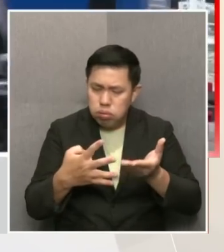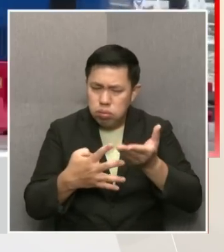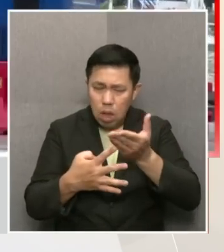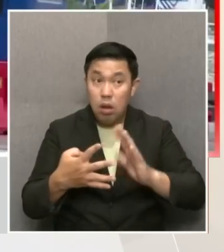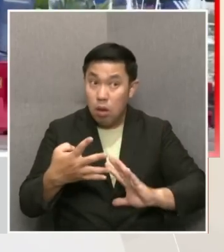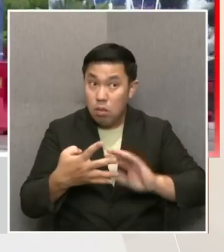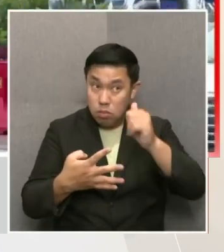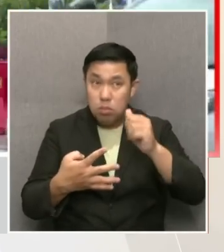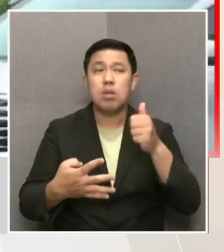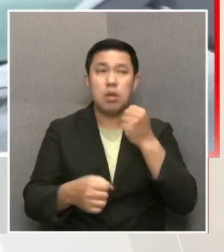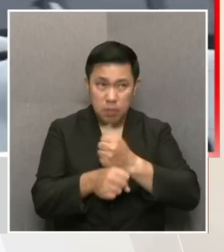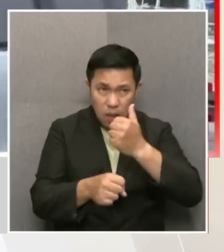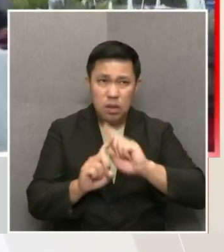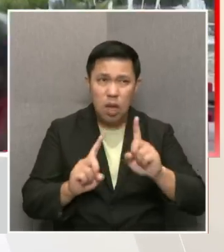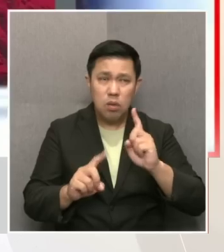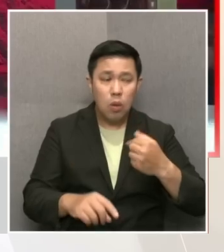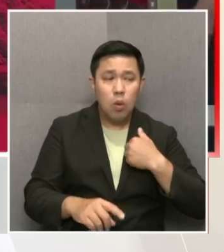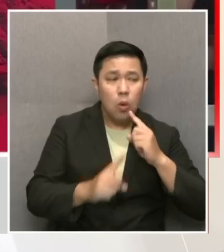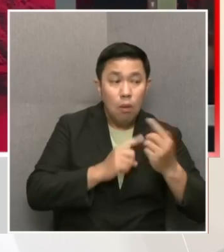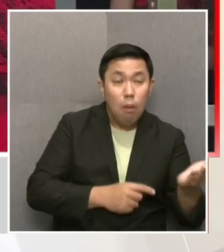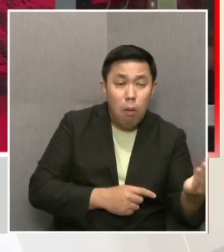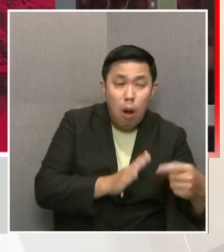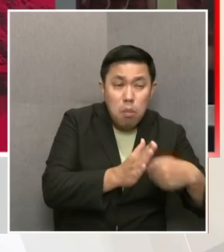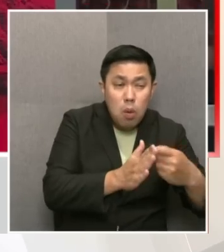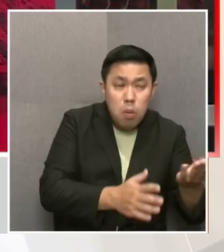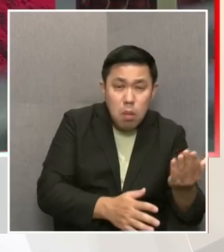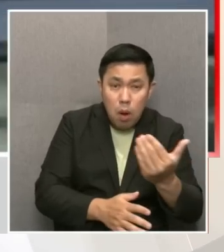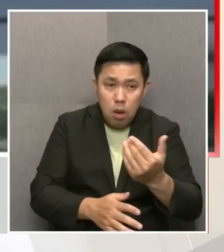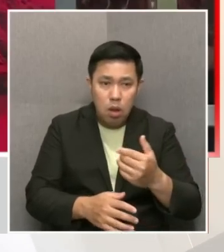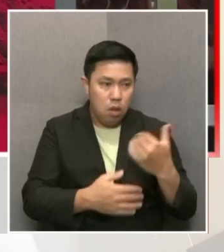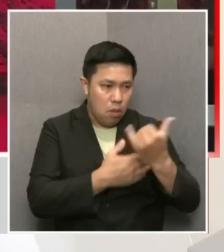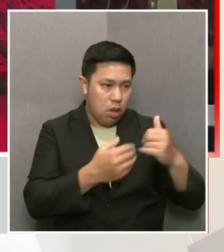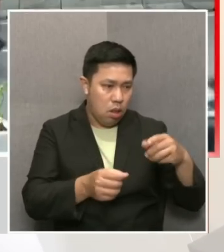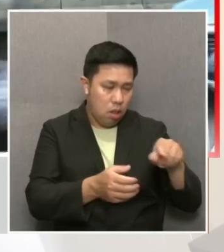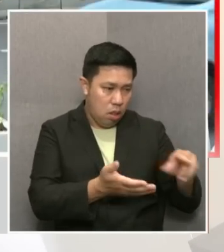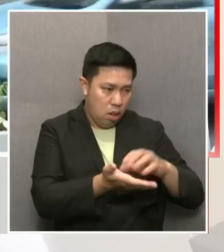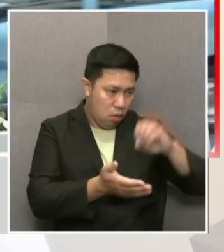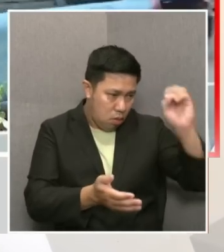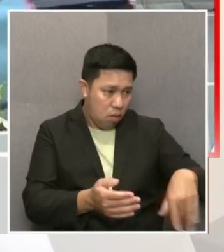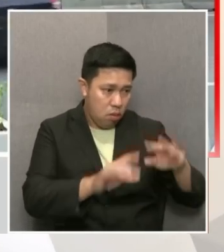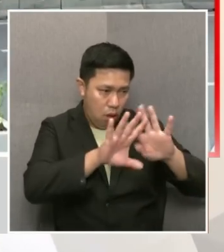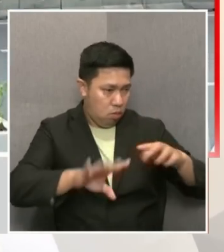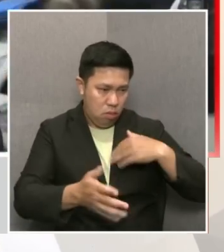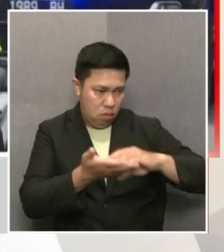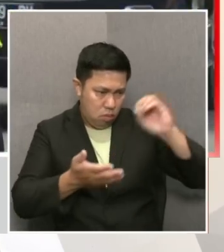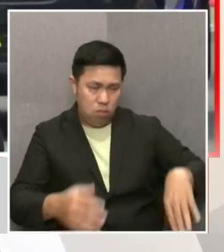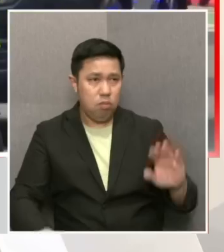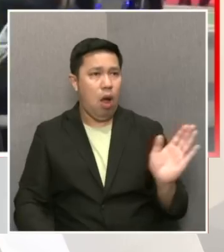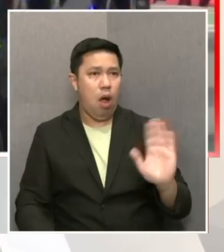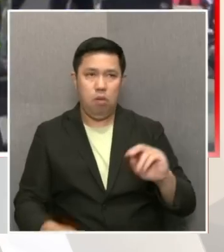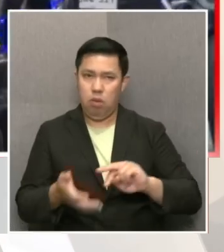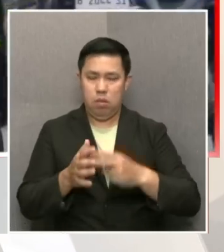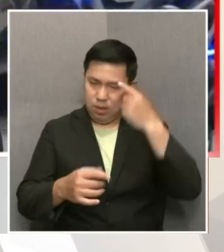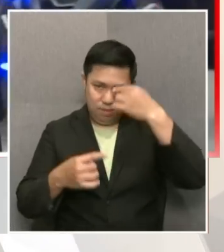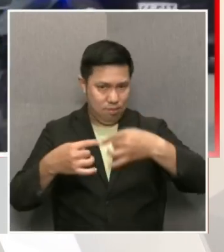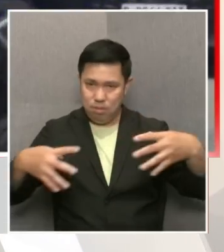าญจนาครับแต่ว่าก็จำเป็นต้องฟังเสียงทุกฝ่ายนะครับจะไปลบหนึ่งประเทศหนึ่งเสียงออกจากอาเซียนก็ไม่ใช่กติการะหว่างประเ